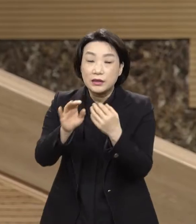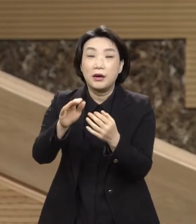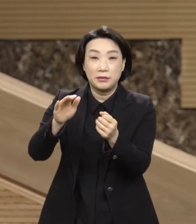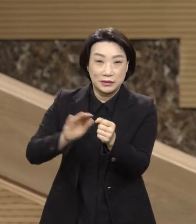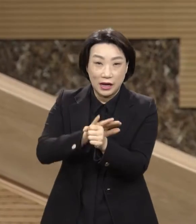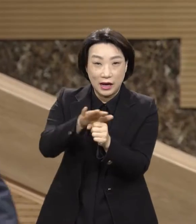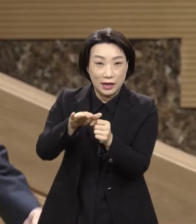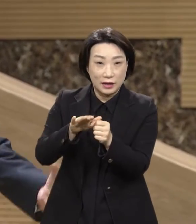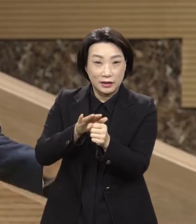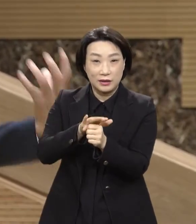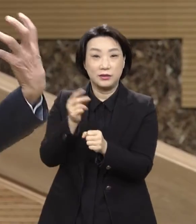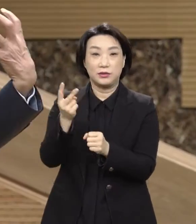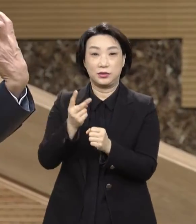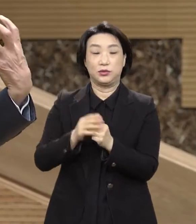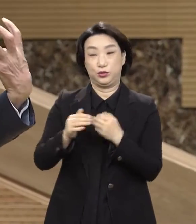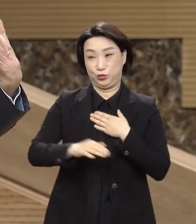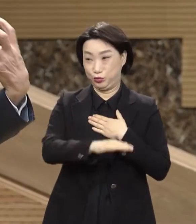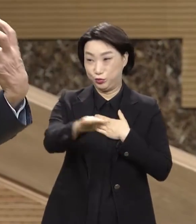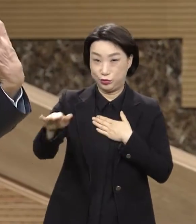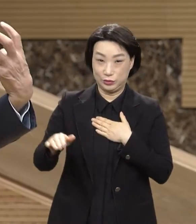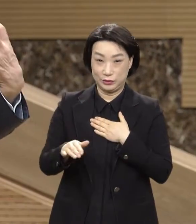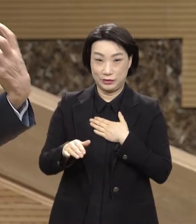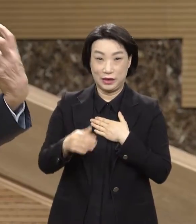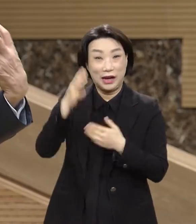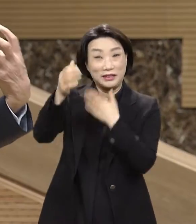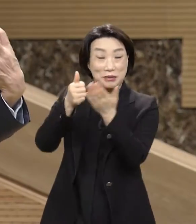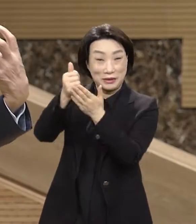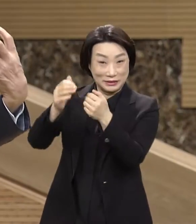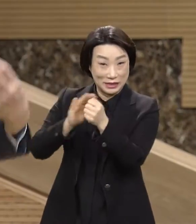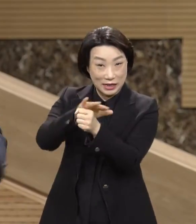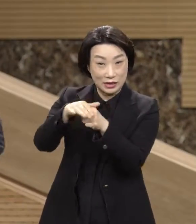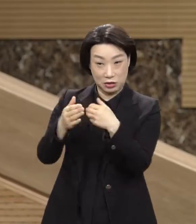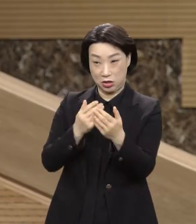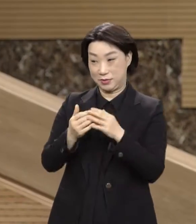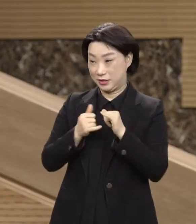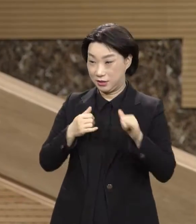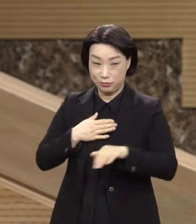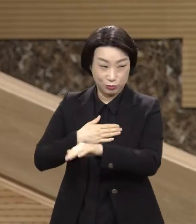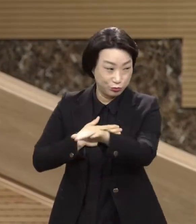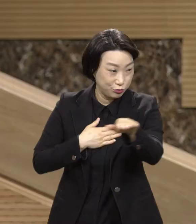사랑이요. 우리는 경험한 사람들입니다.